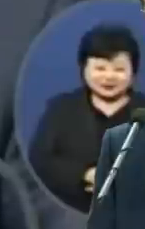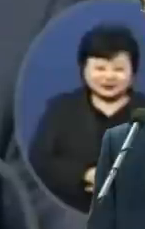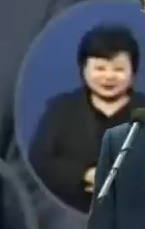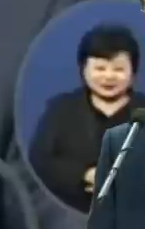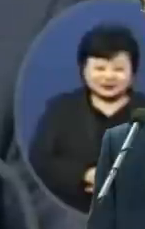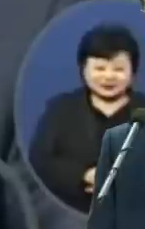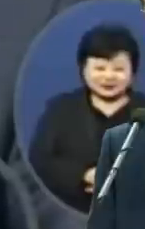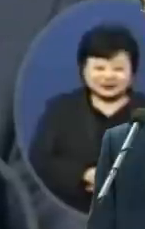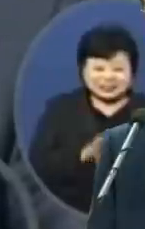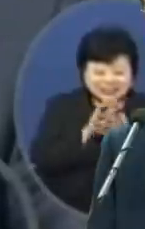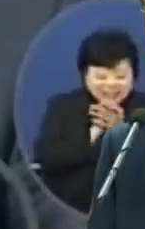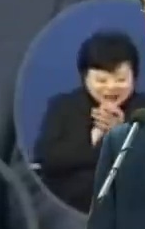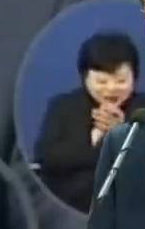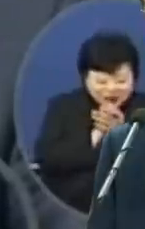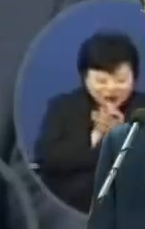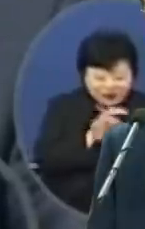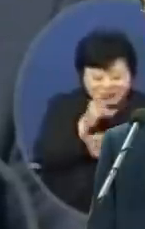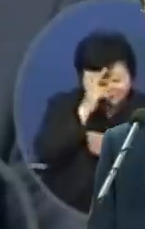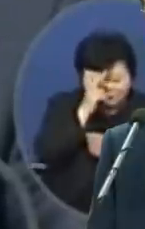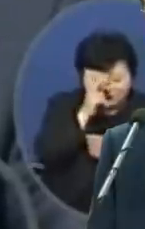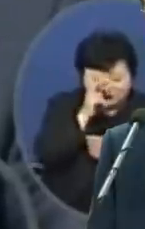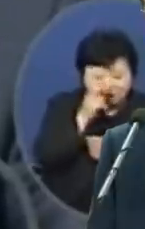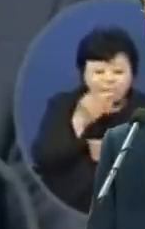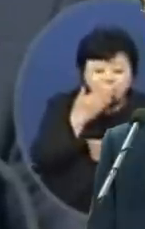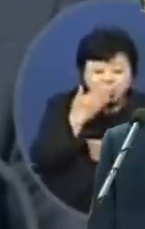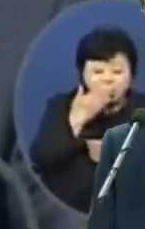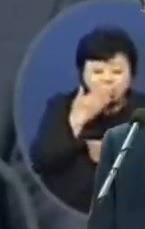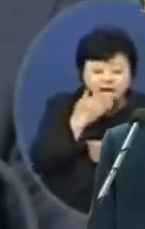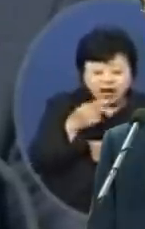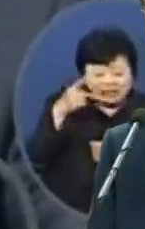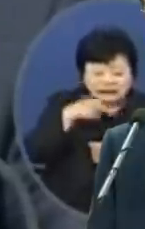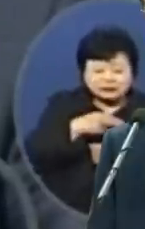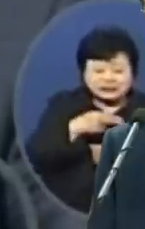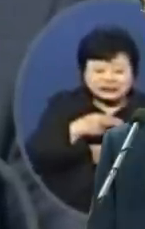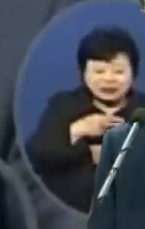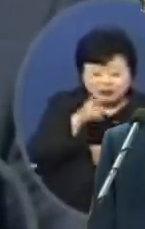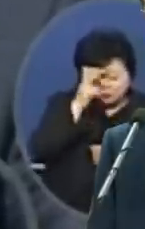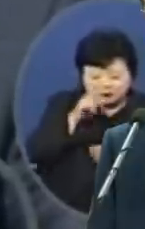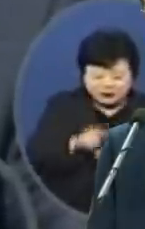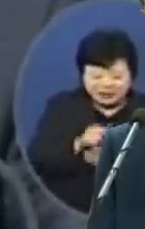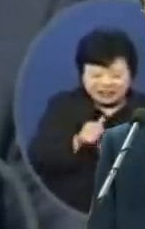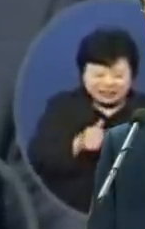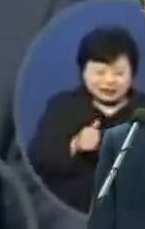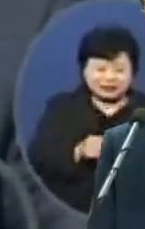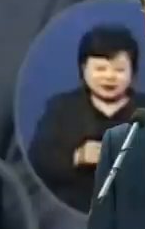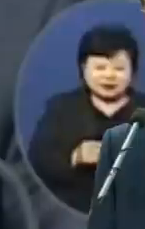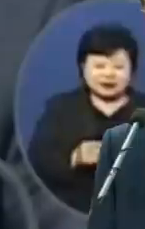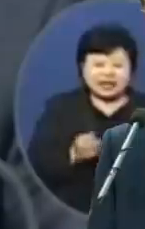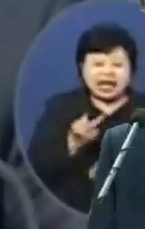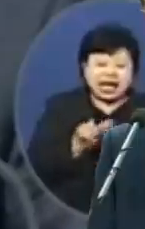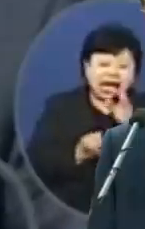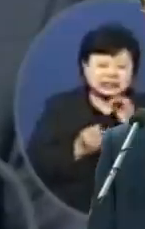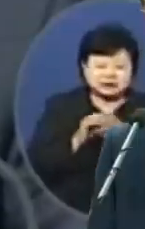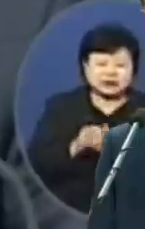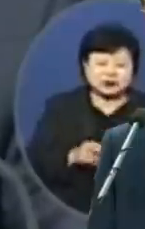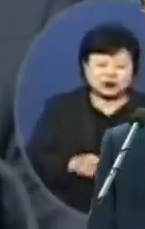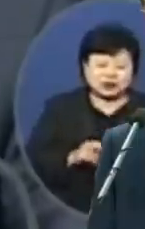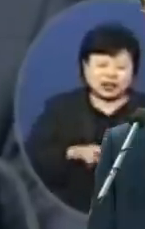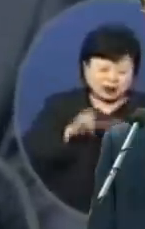오전 중에 하던 기도를 점심은 안 먹으니까 점심시간에 하나님 오전 중에 기도한 거 다